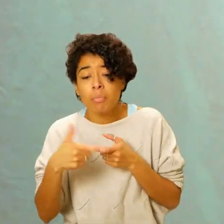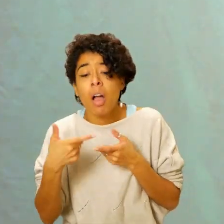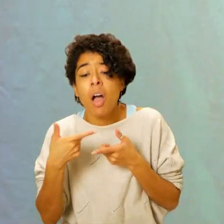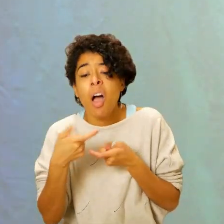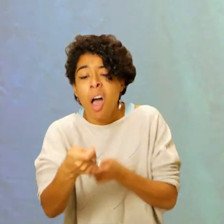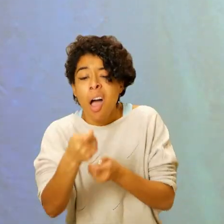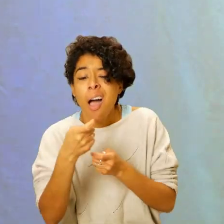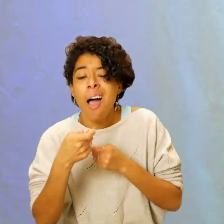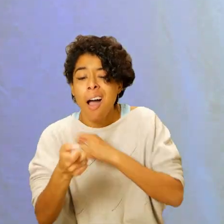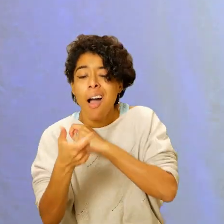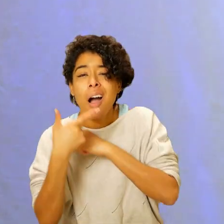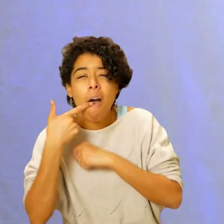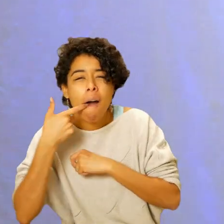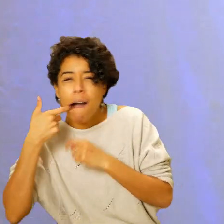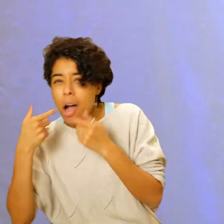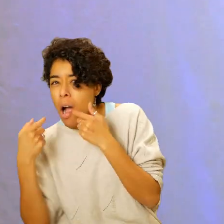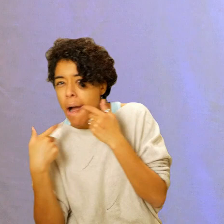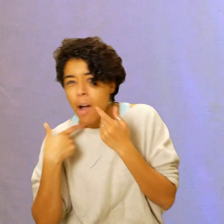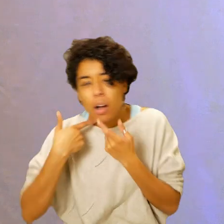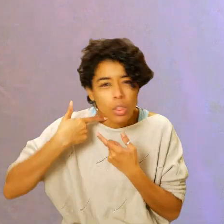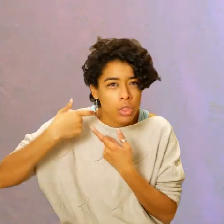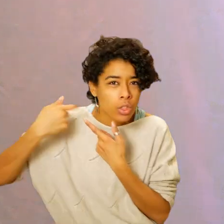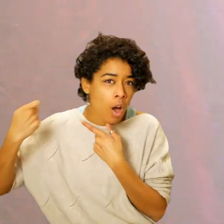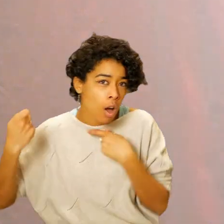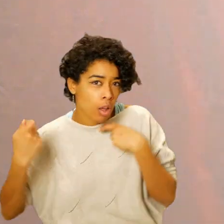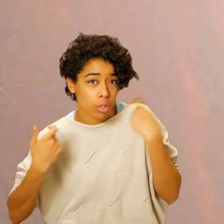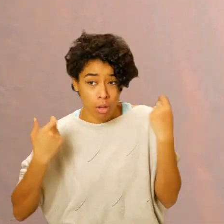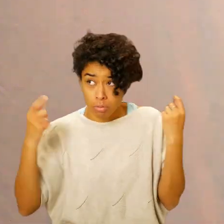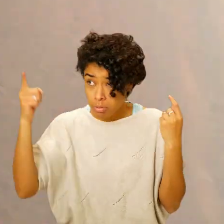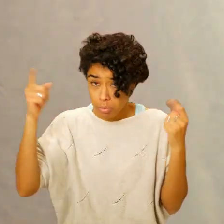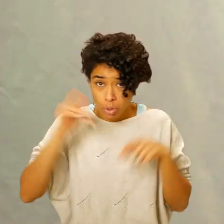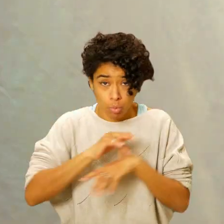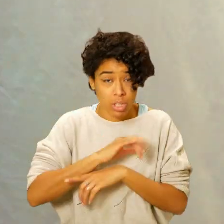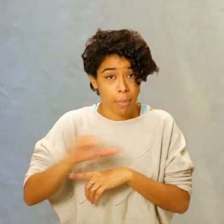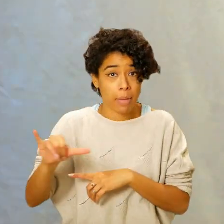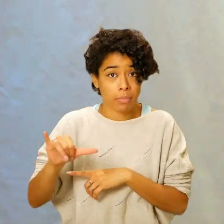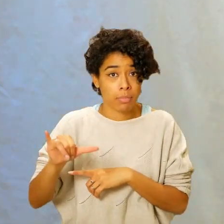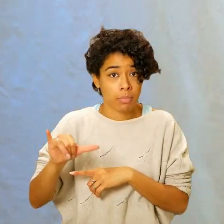Dieu n'est pas tenté par le mal. L'adversaire, c'est le mal.